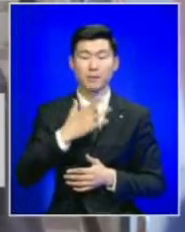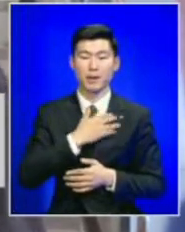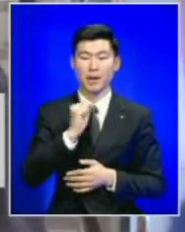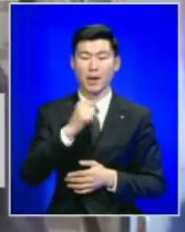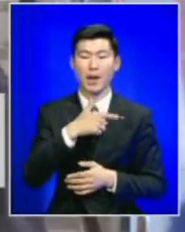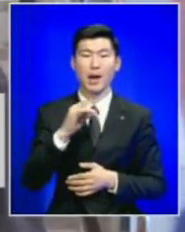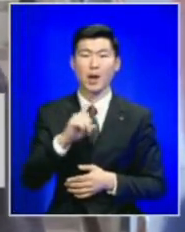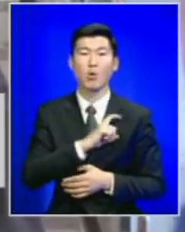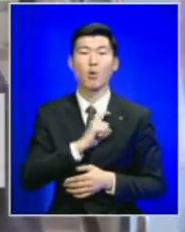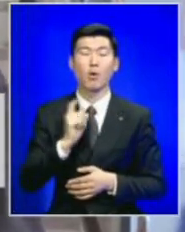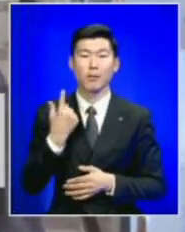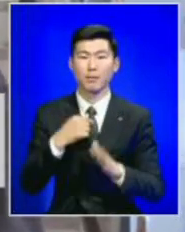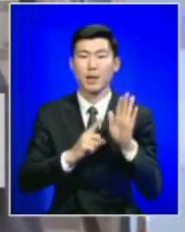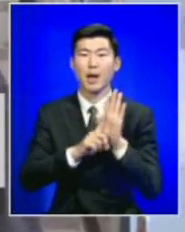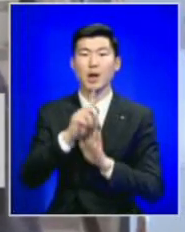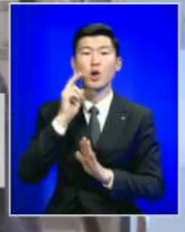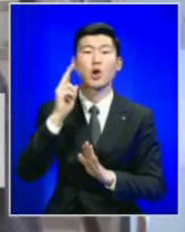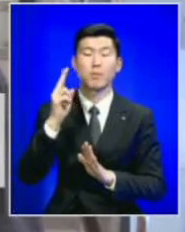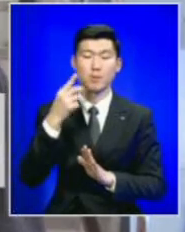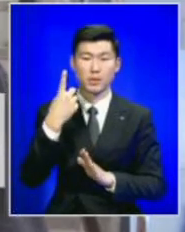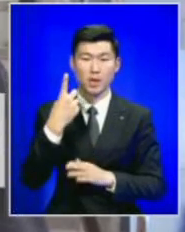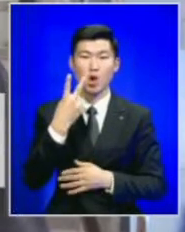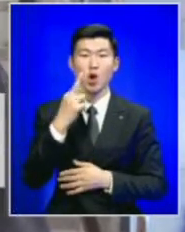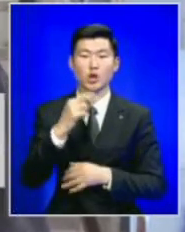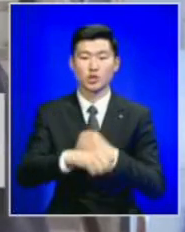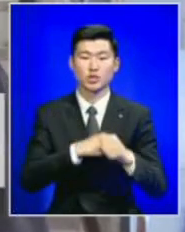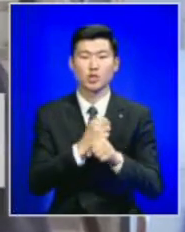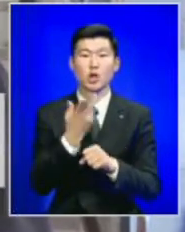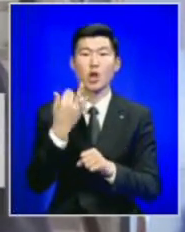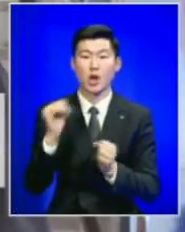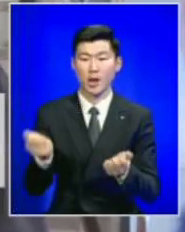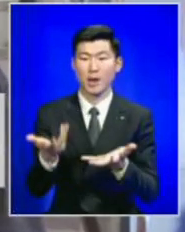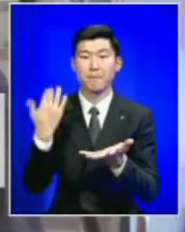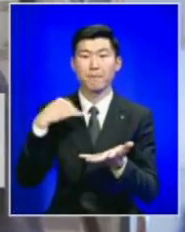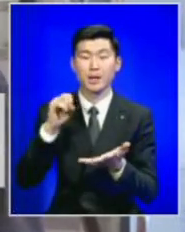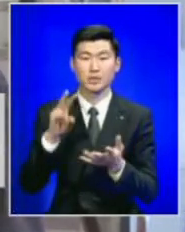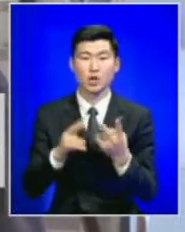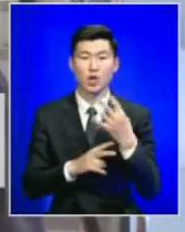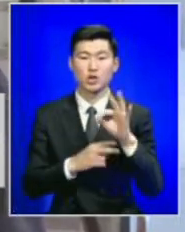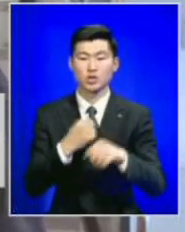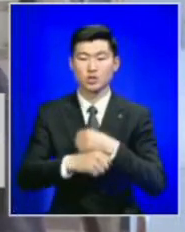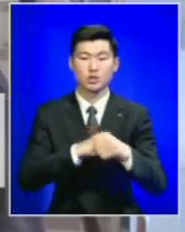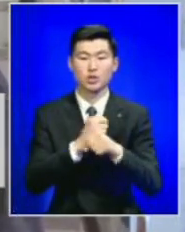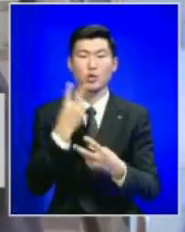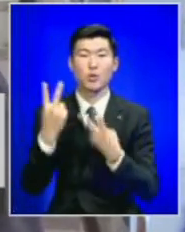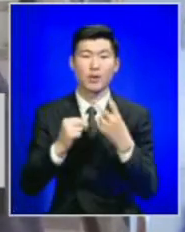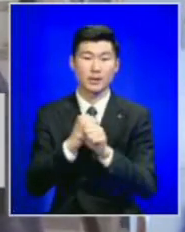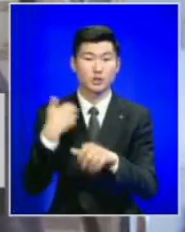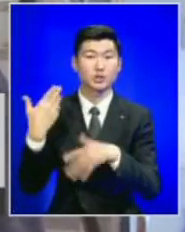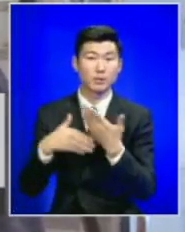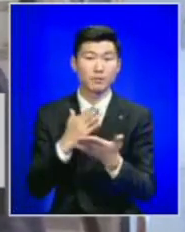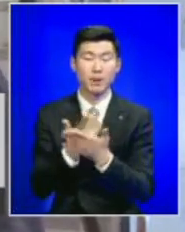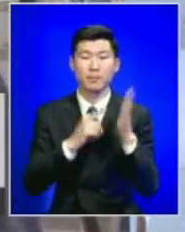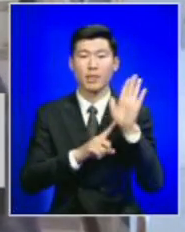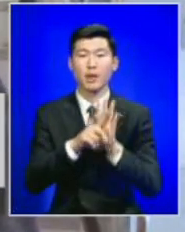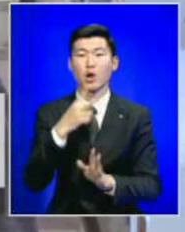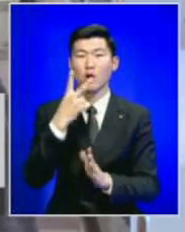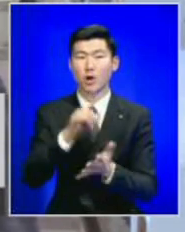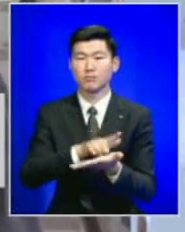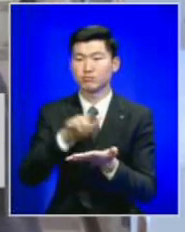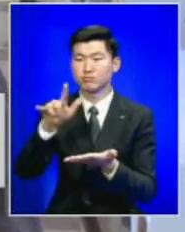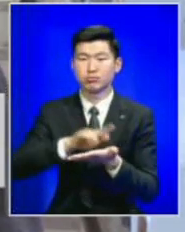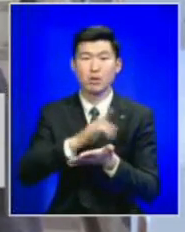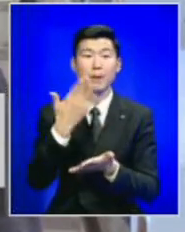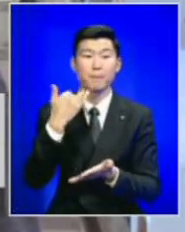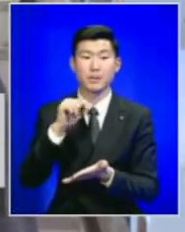бас ховын одоо анхны компаниудын нэг 20 жилийн өмнө одоо байгуулагдсан одоо 20 жилийн үйл ажиллагаа явуулж байгаа. Анх одоо хоёрхан чиглэлд нислэг үлдэж гисэн бол